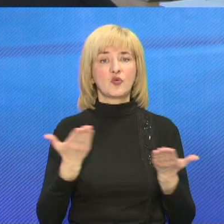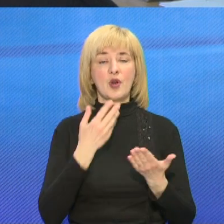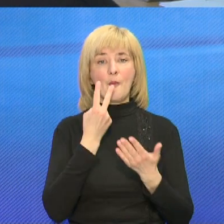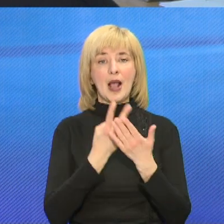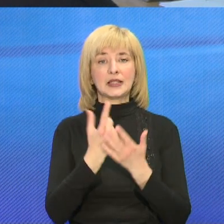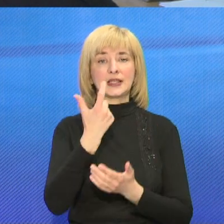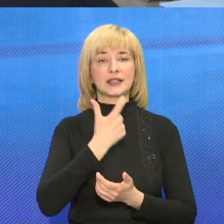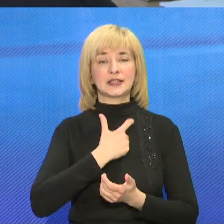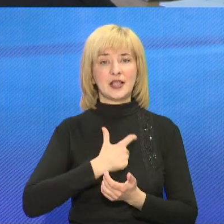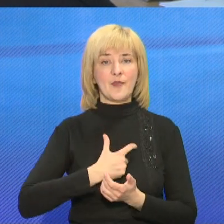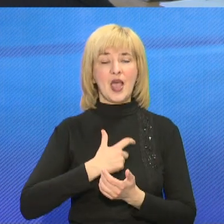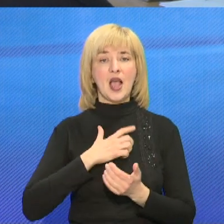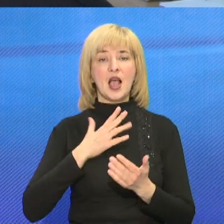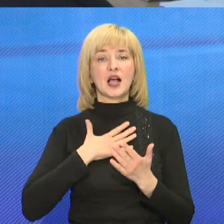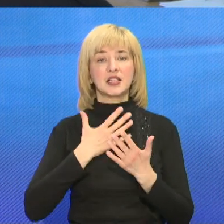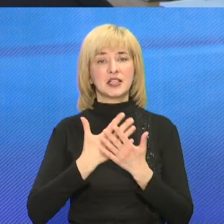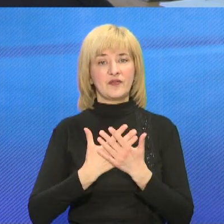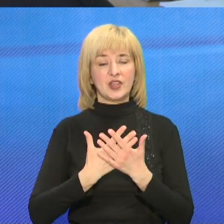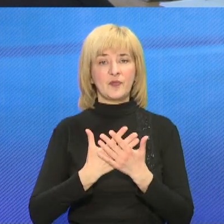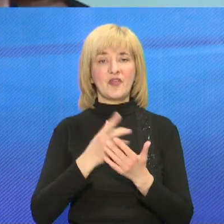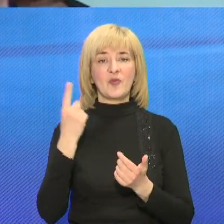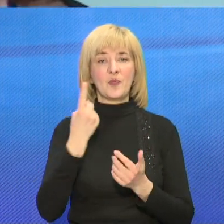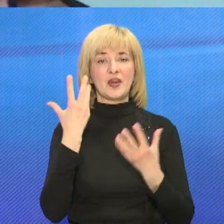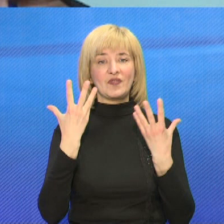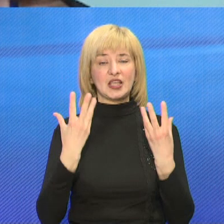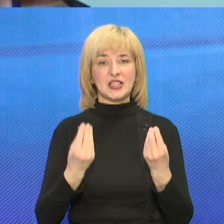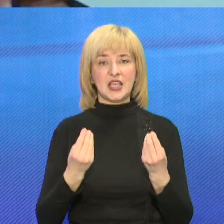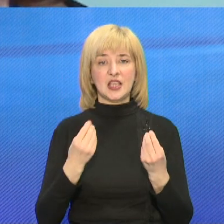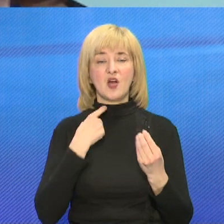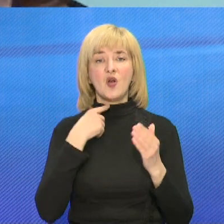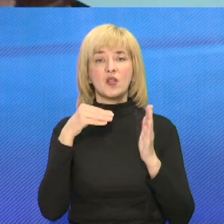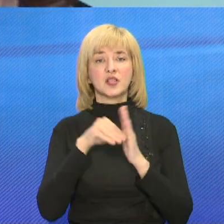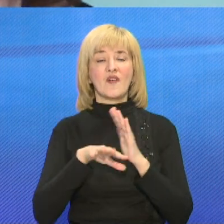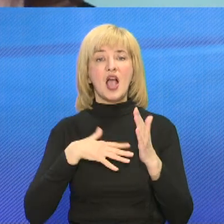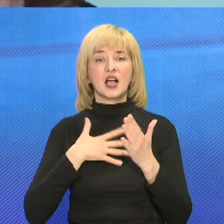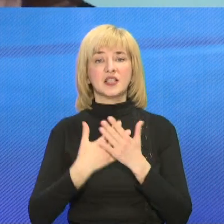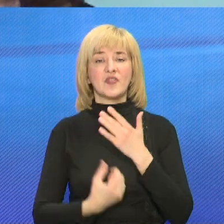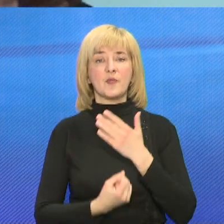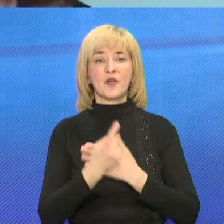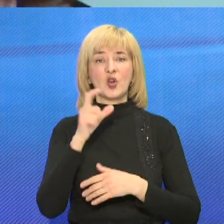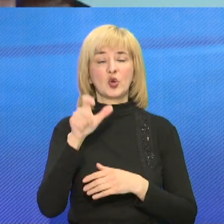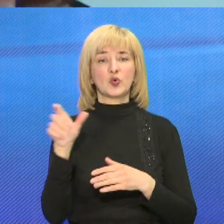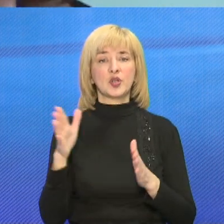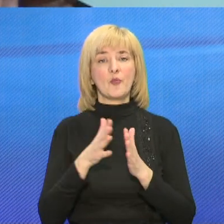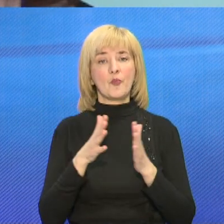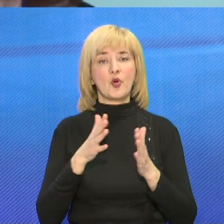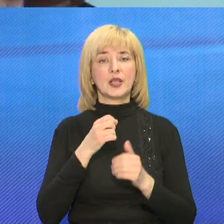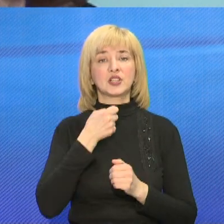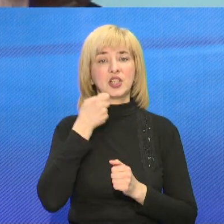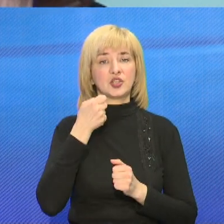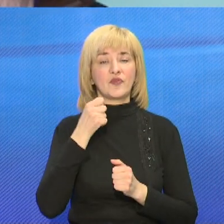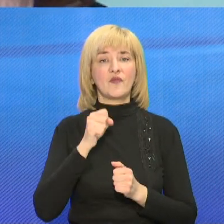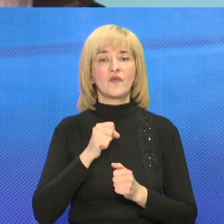себя как активные граждане уже в первый день голосования. Активность проявляют люди более зрелого возраста,